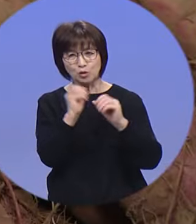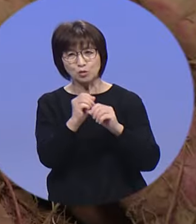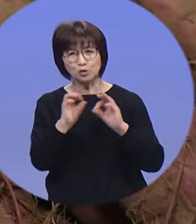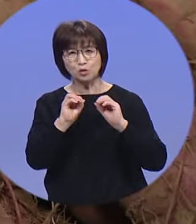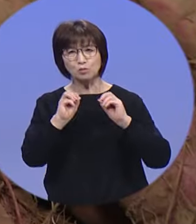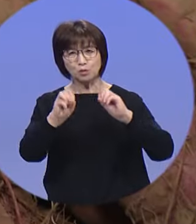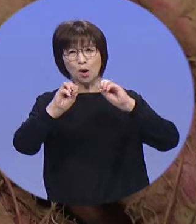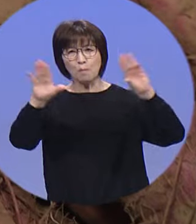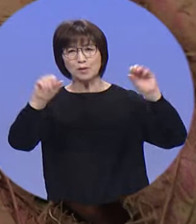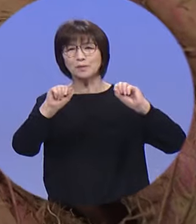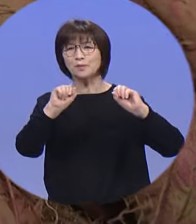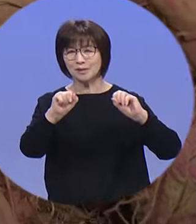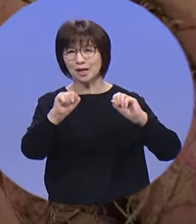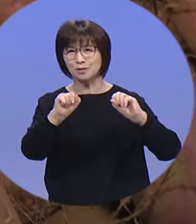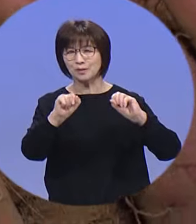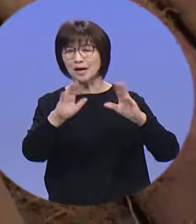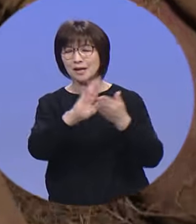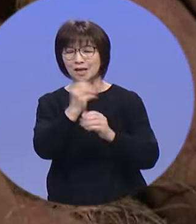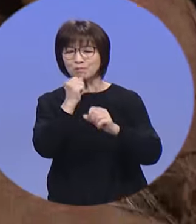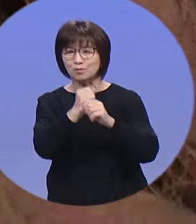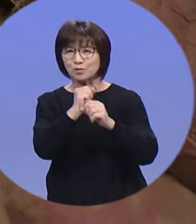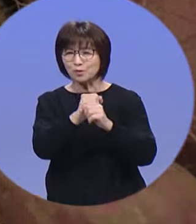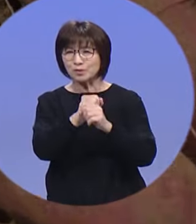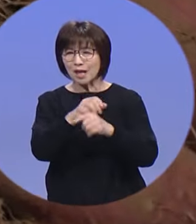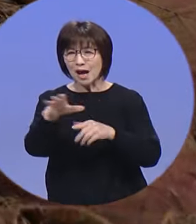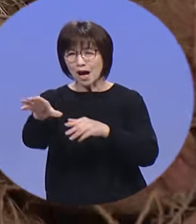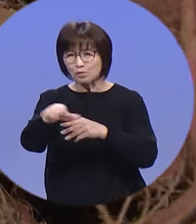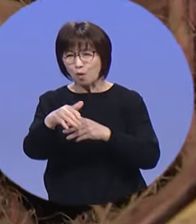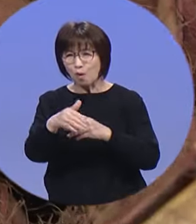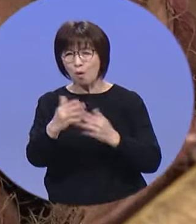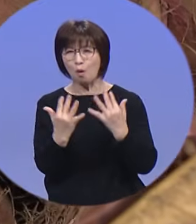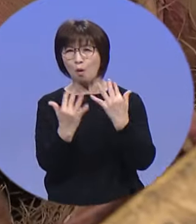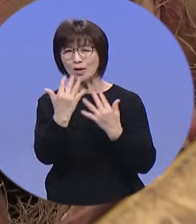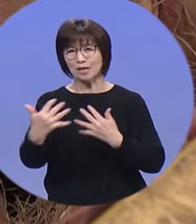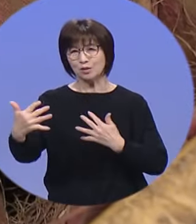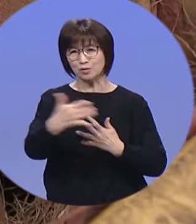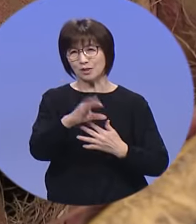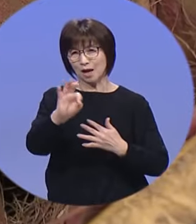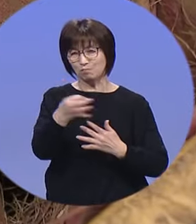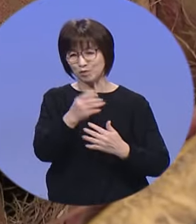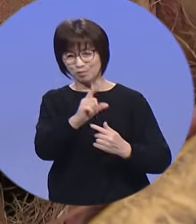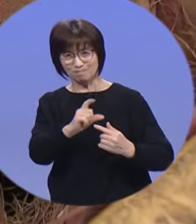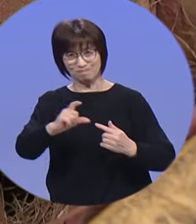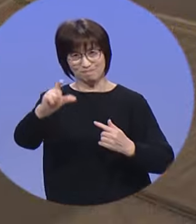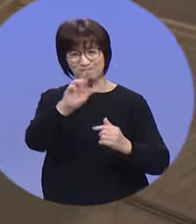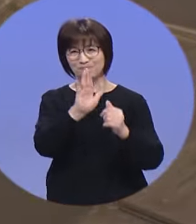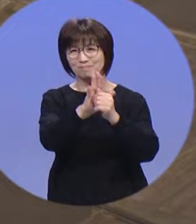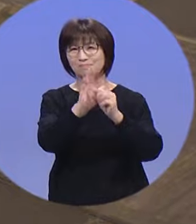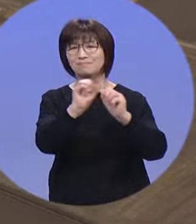ど、県産農林水産物の魅力を一層発信します。